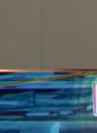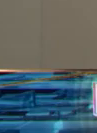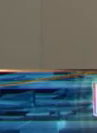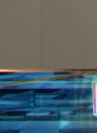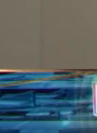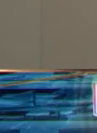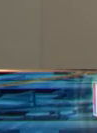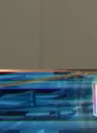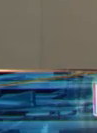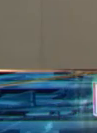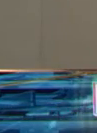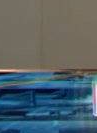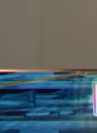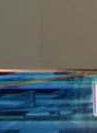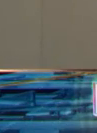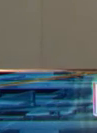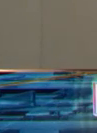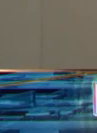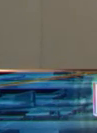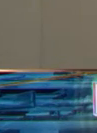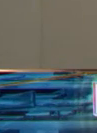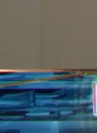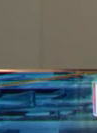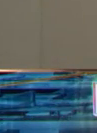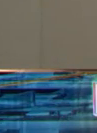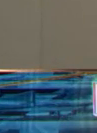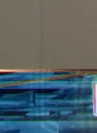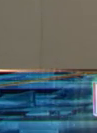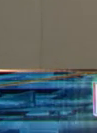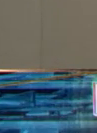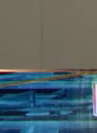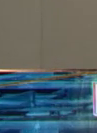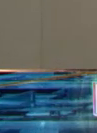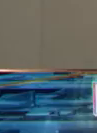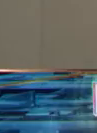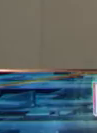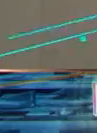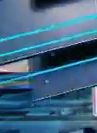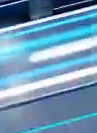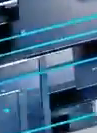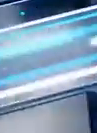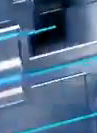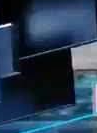істей бастасақ, басқа әскери госпитальдардан мамандар келу қарастырылған.